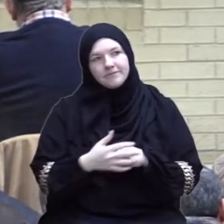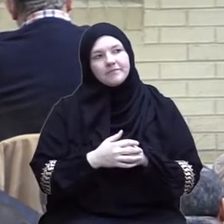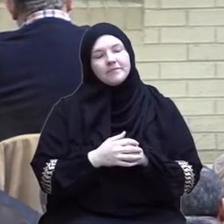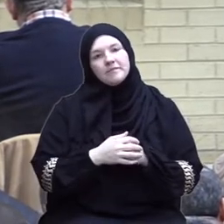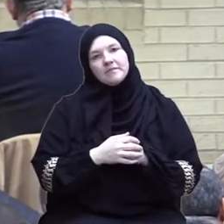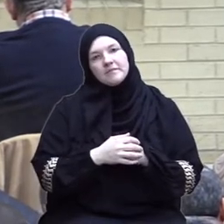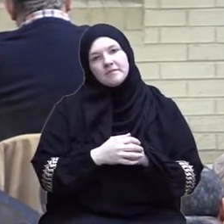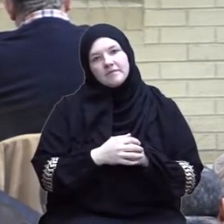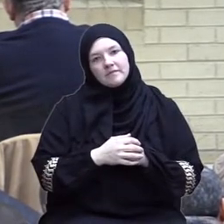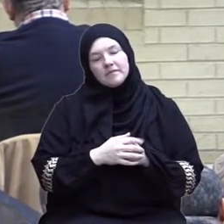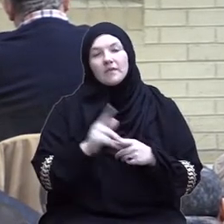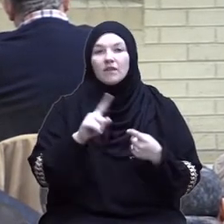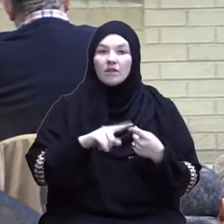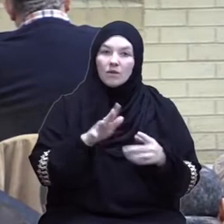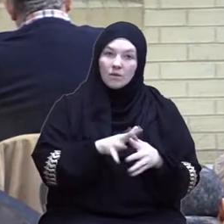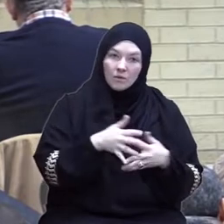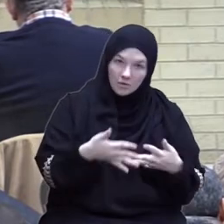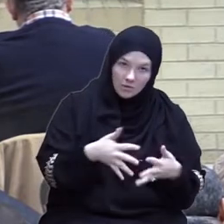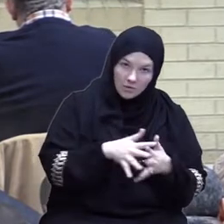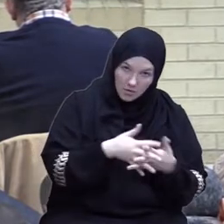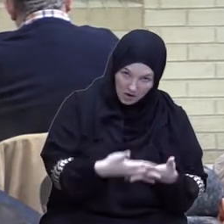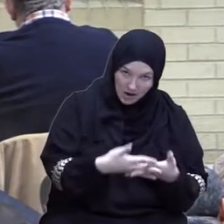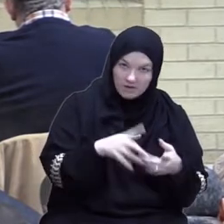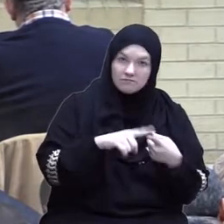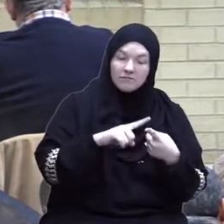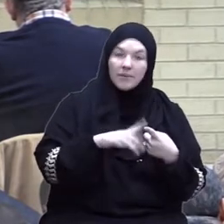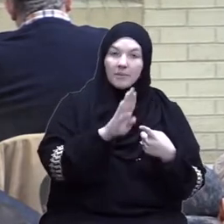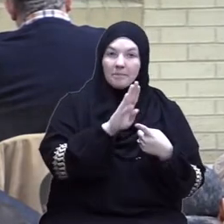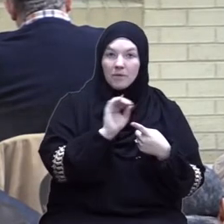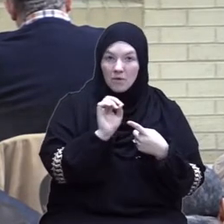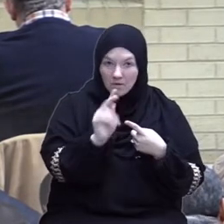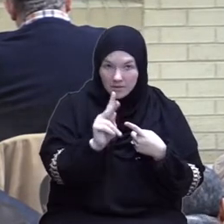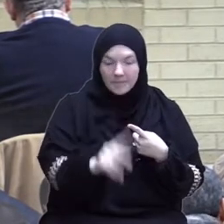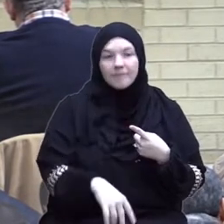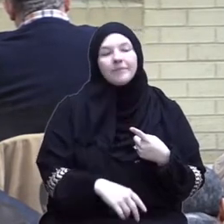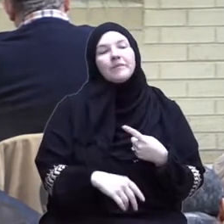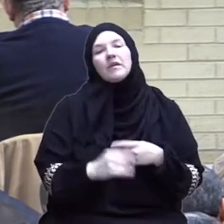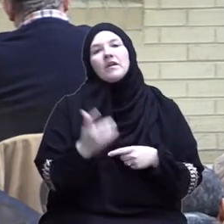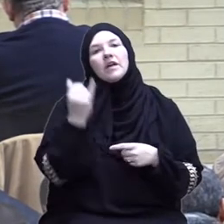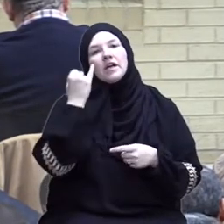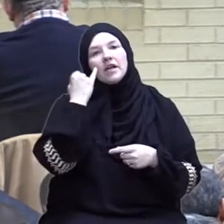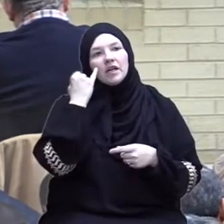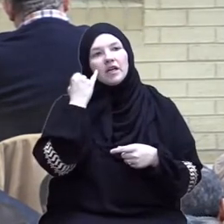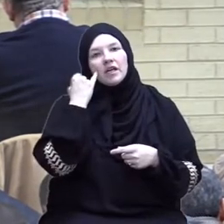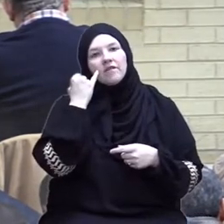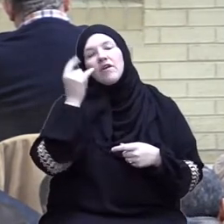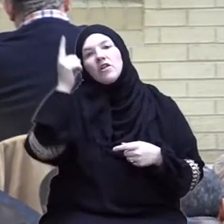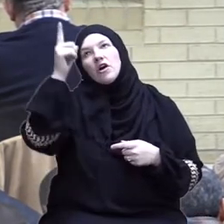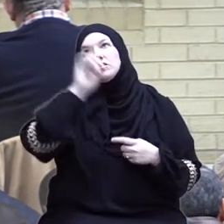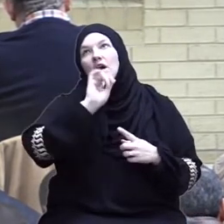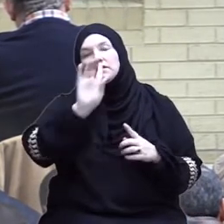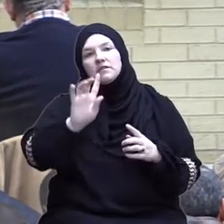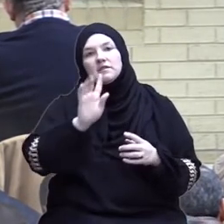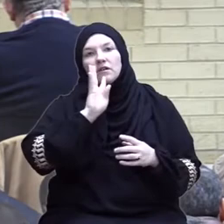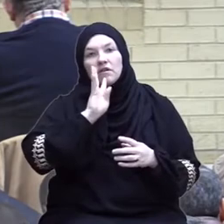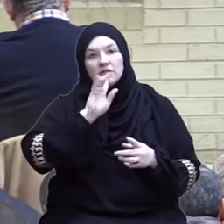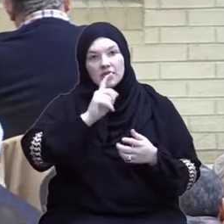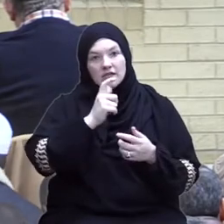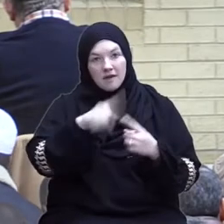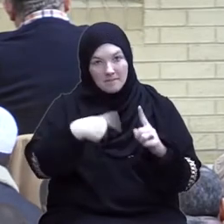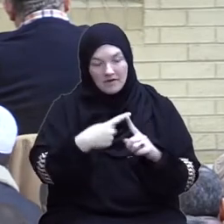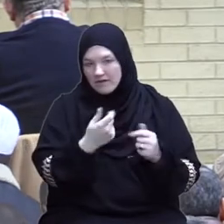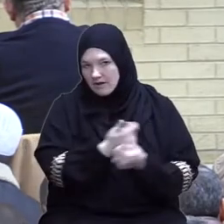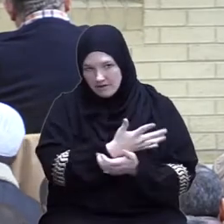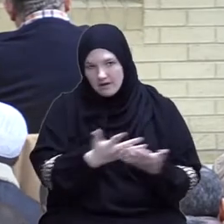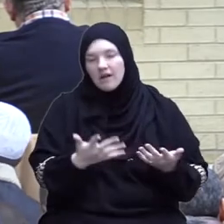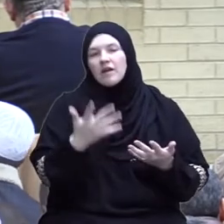ذَلِكَ الْكِتَابِ لَا رَيْبَ فِيهِ. Before Allah talks about anything, He wants you to know